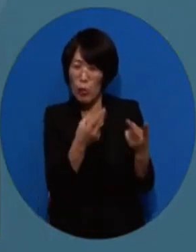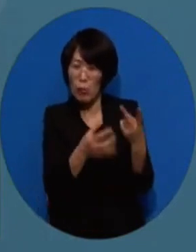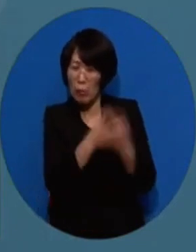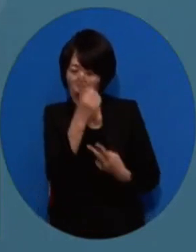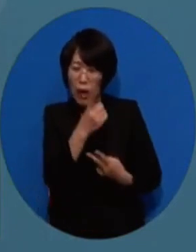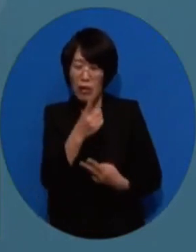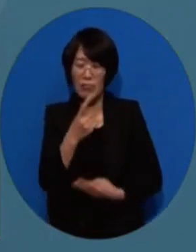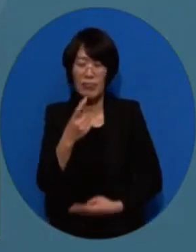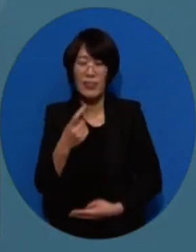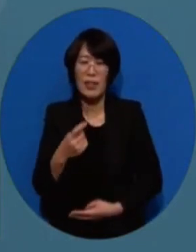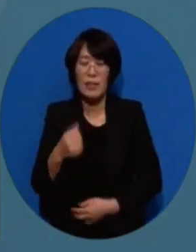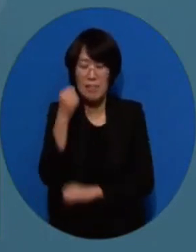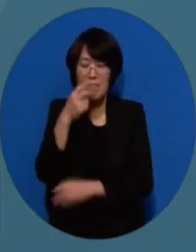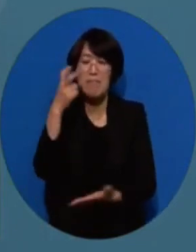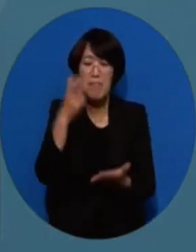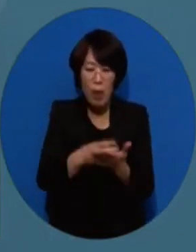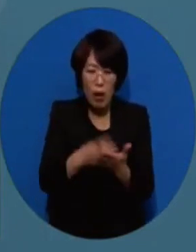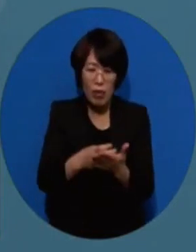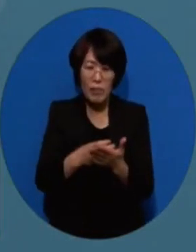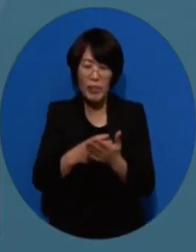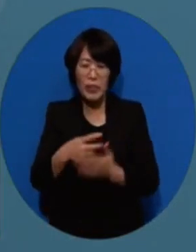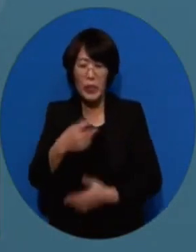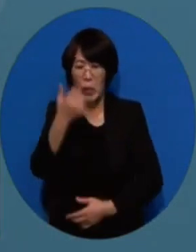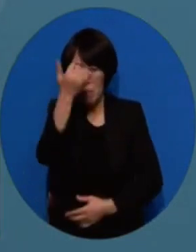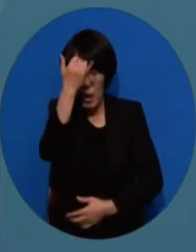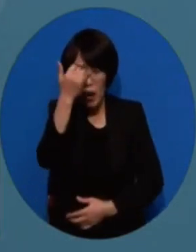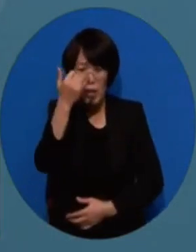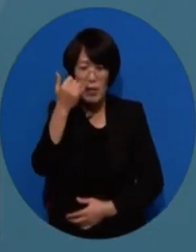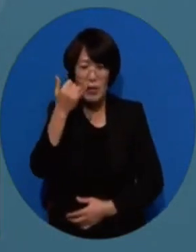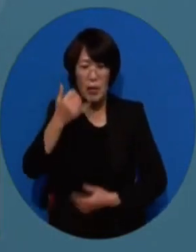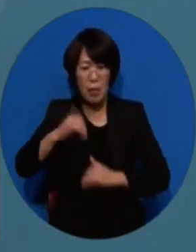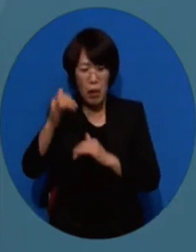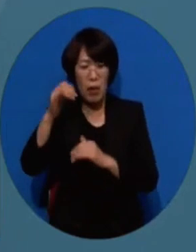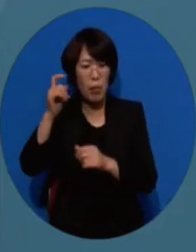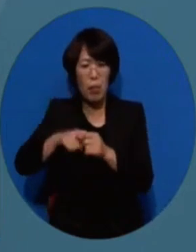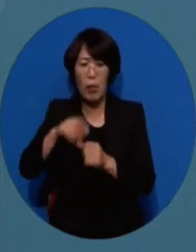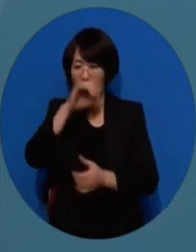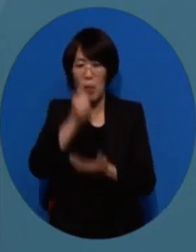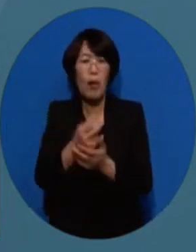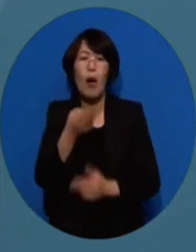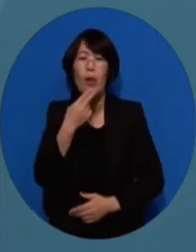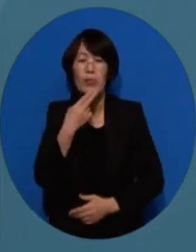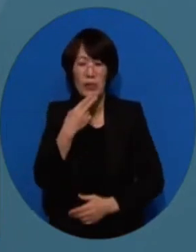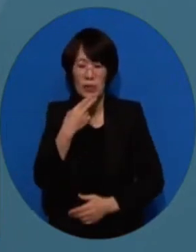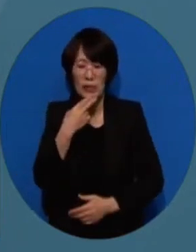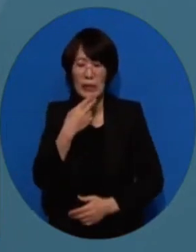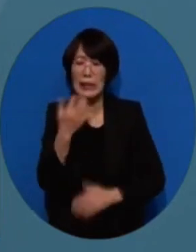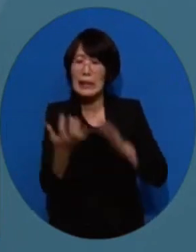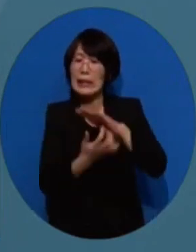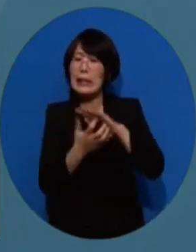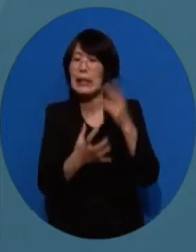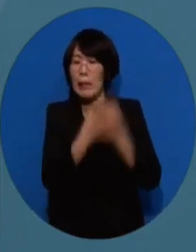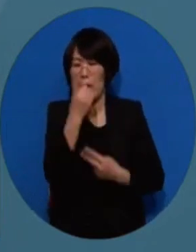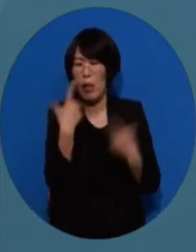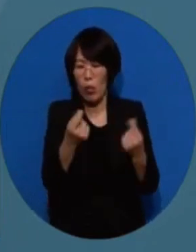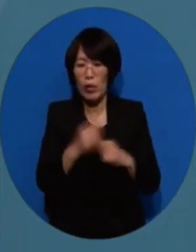원칙도 명분도 그 절차적 정당성도 없는 야합에 불과한 것이고